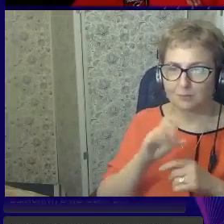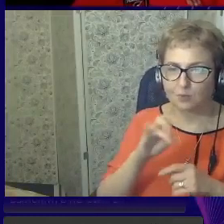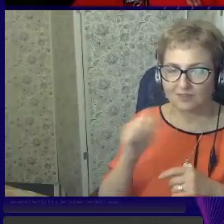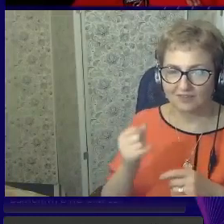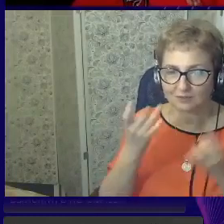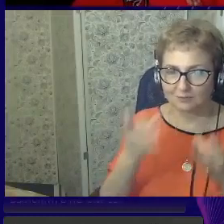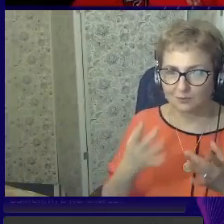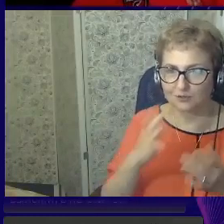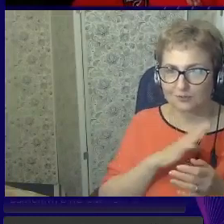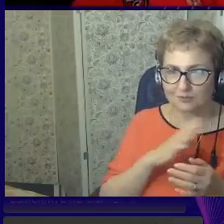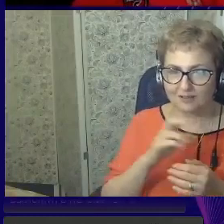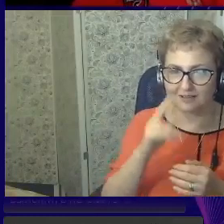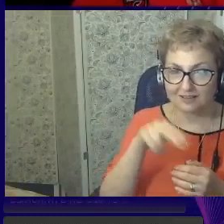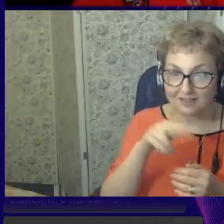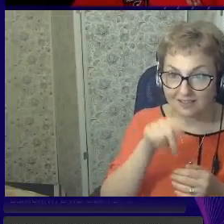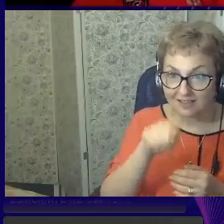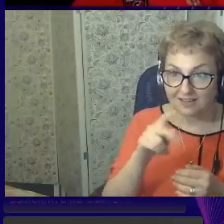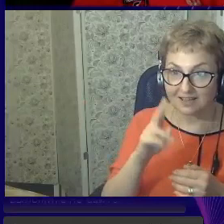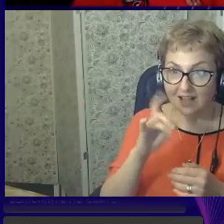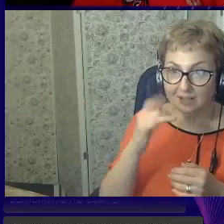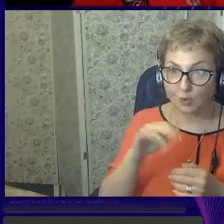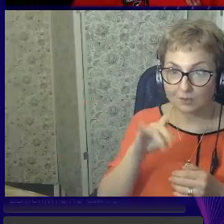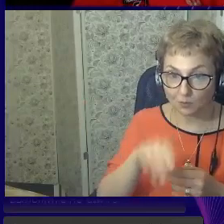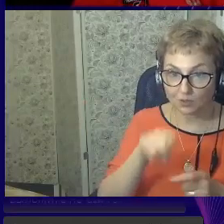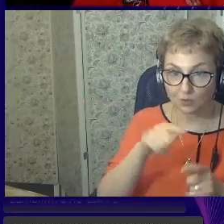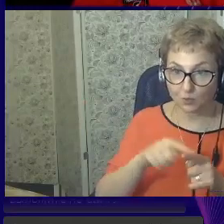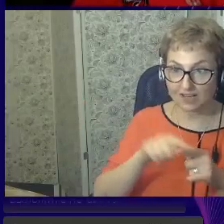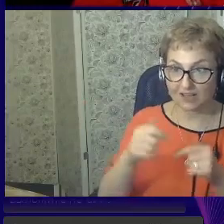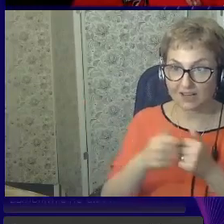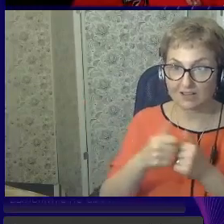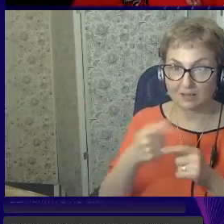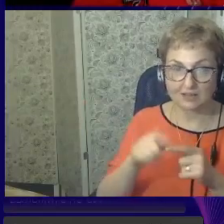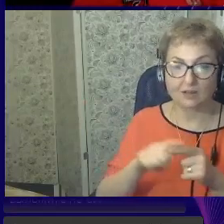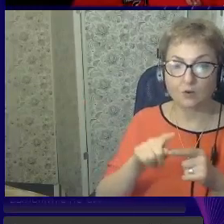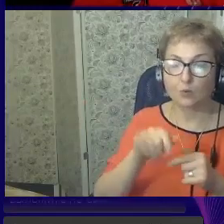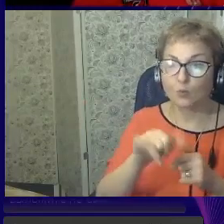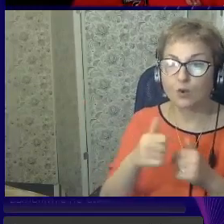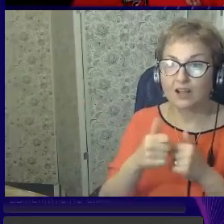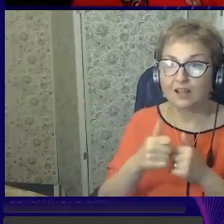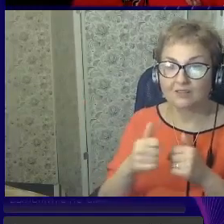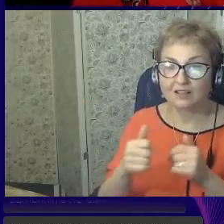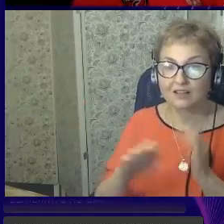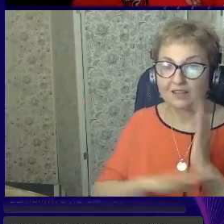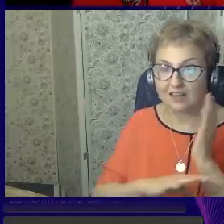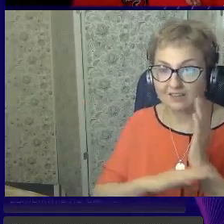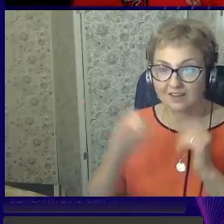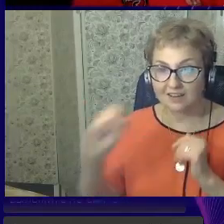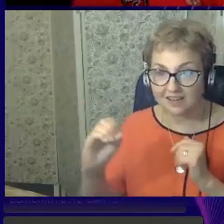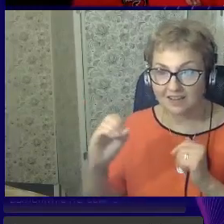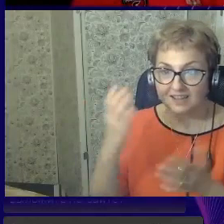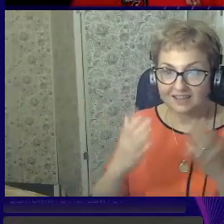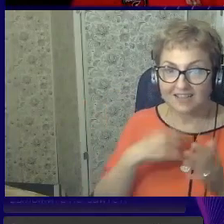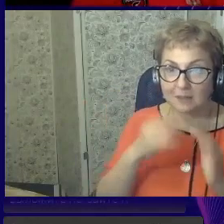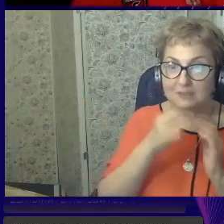чтобы проще было. Пункт D, если контрольный пункт стоит у этого дерева, то это пункт E. И